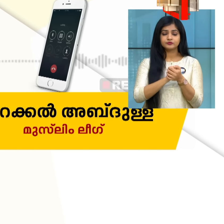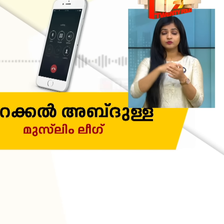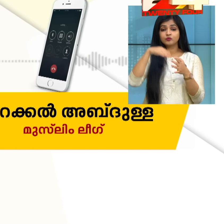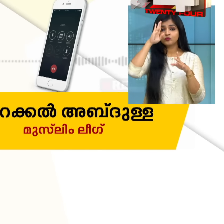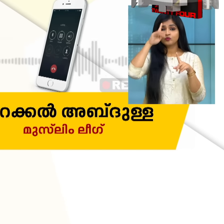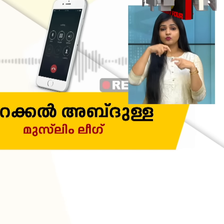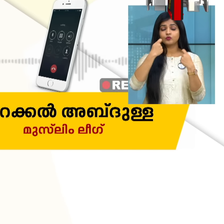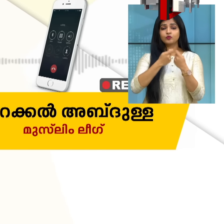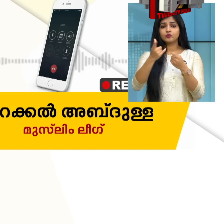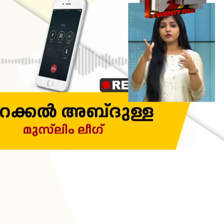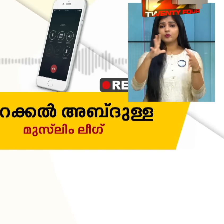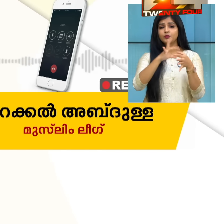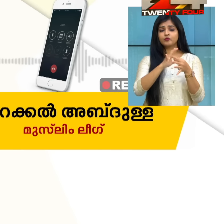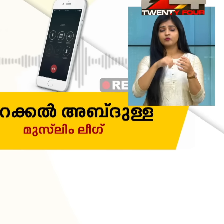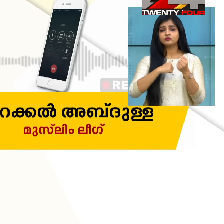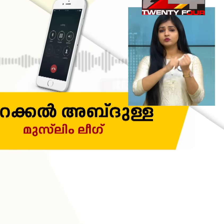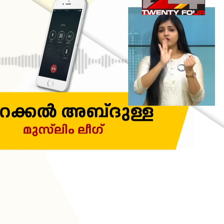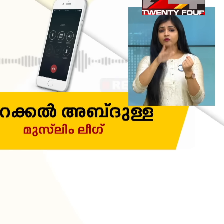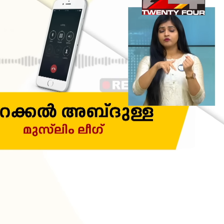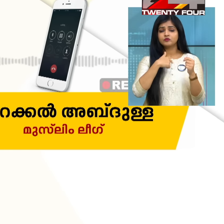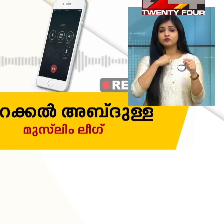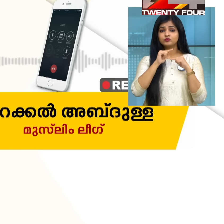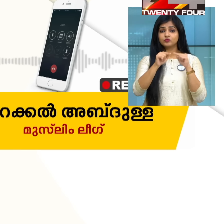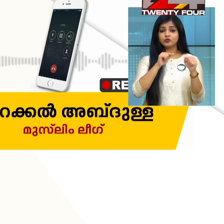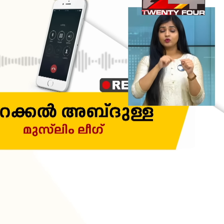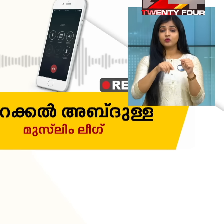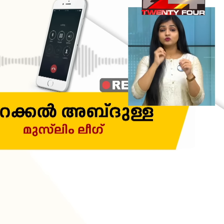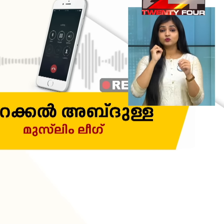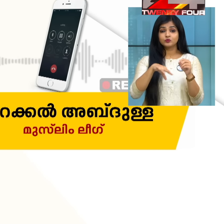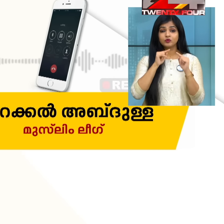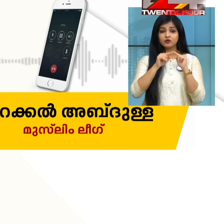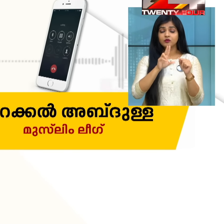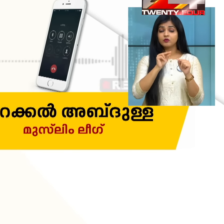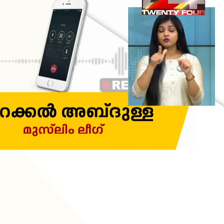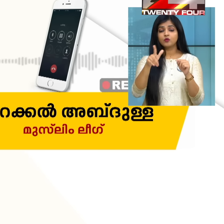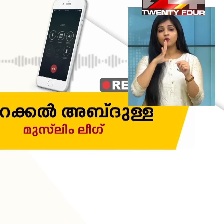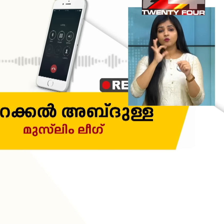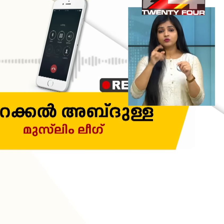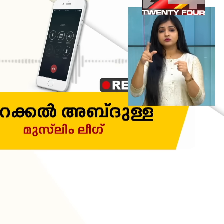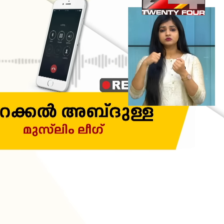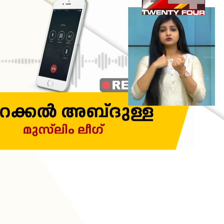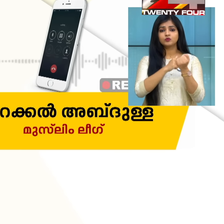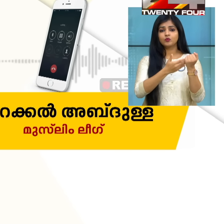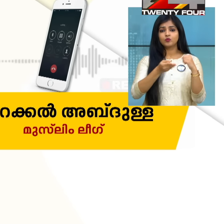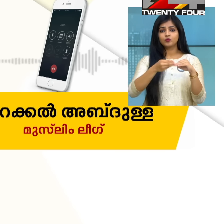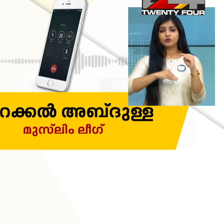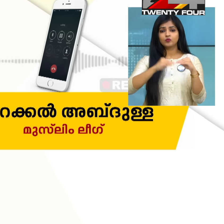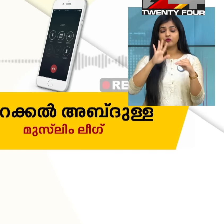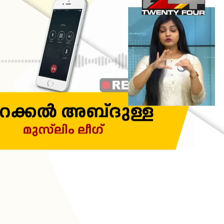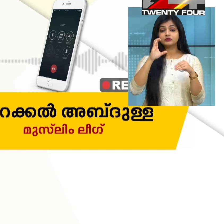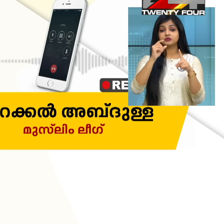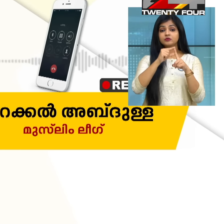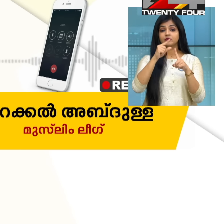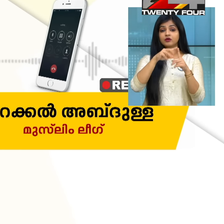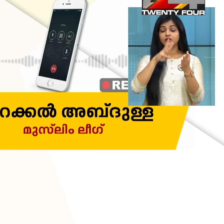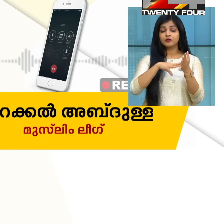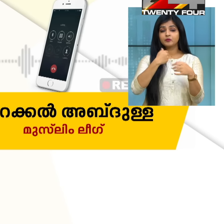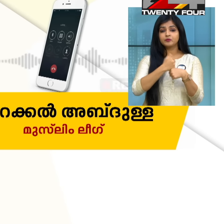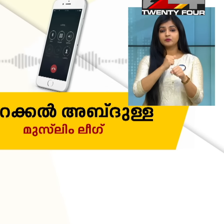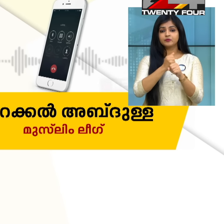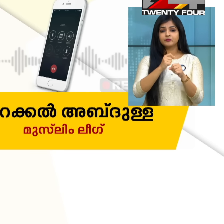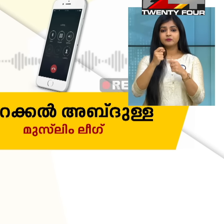പോലീസ് ഒത്തുകളിക്കുകയാണെന്നുള്ള ആരോപണമില്ല. പോലീസ് ഒത്തുകളിക്കുക ഇതുവരെ ചെയ്തത് ഇതൊക്കെ CPM ക്രിയേറ്റ് ചെയ്ത്